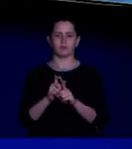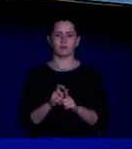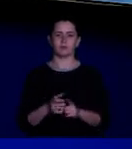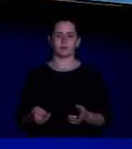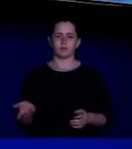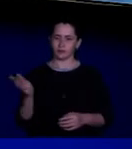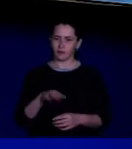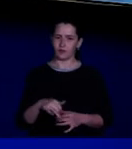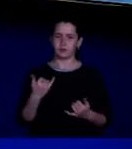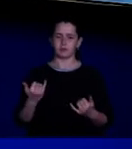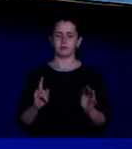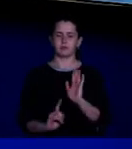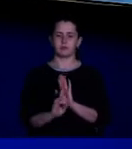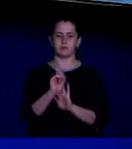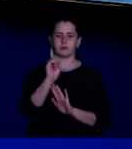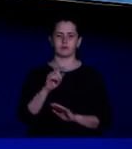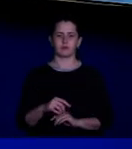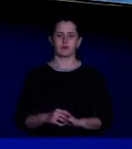Итак, начинаем.